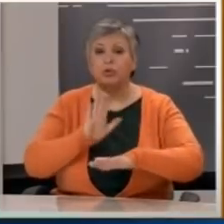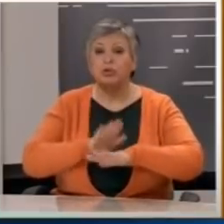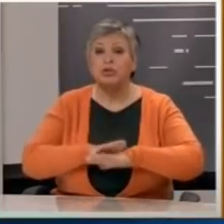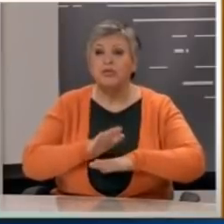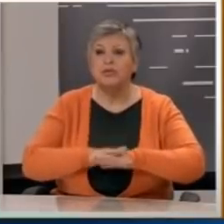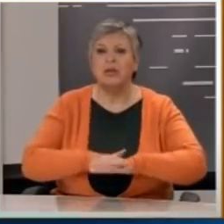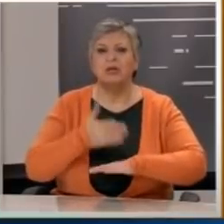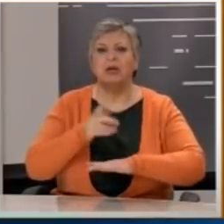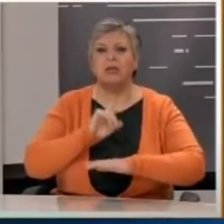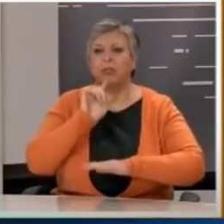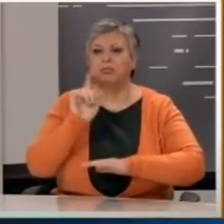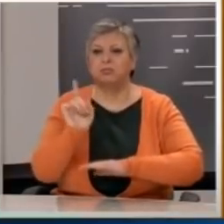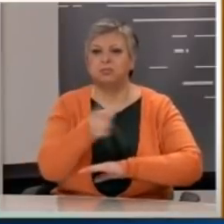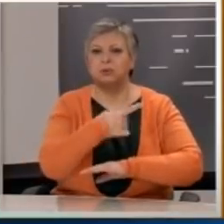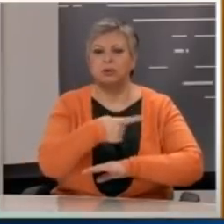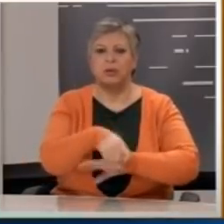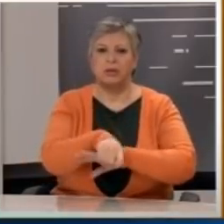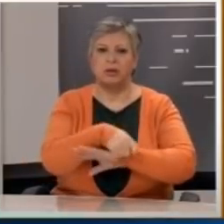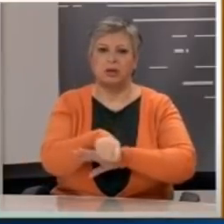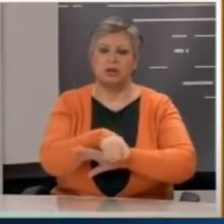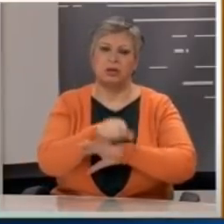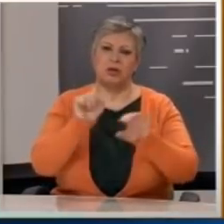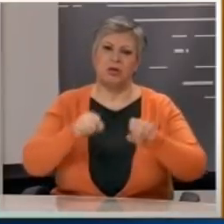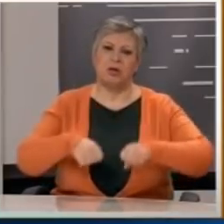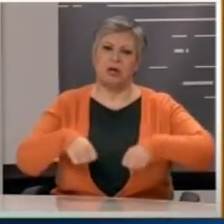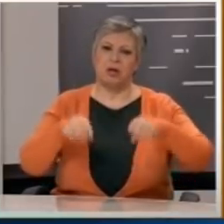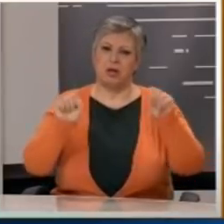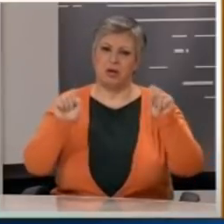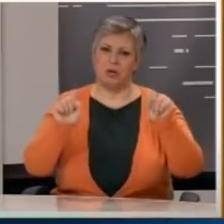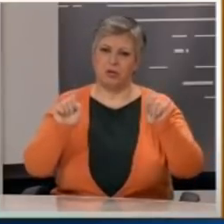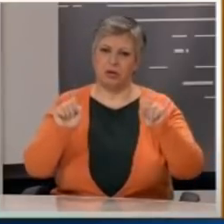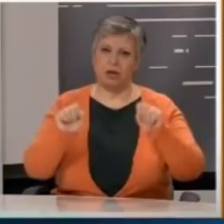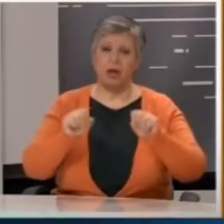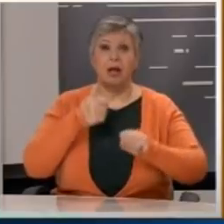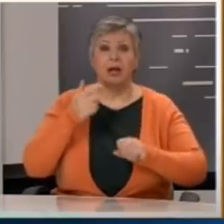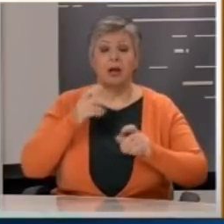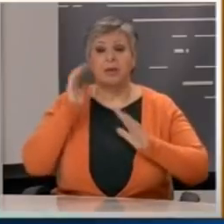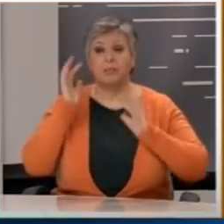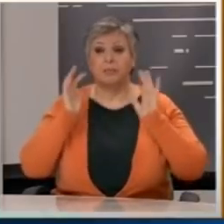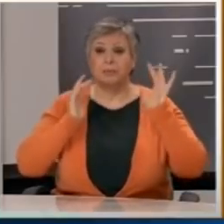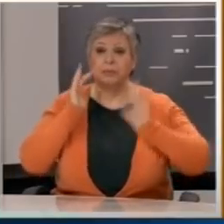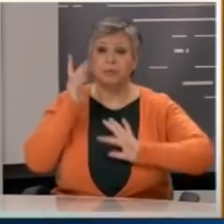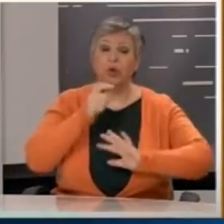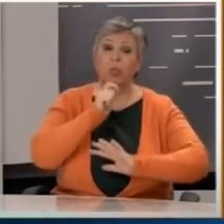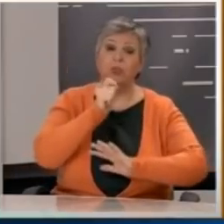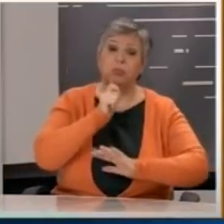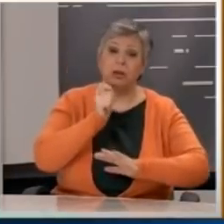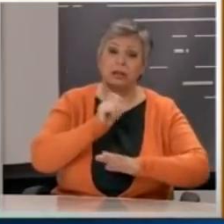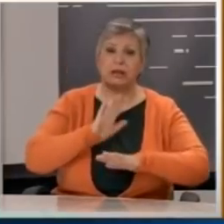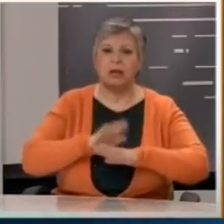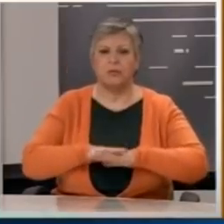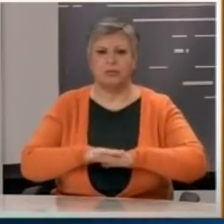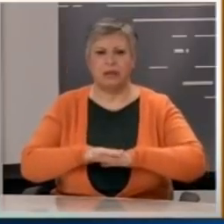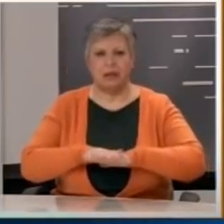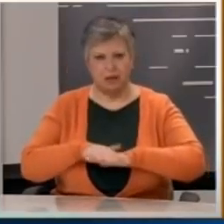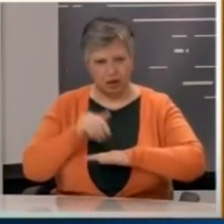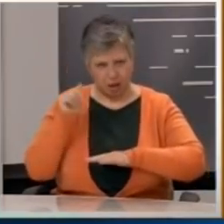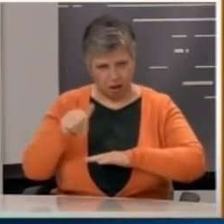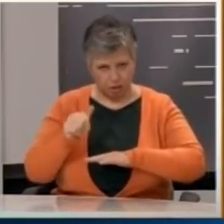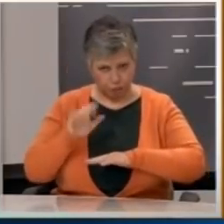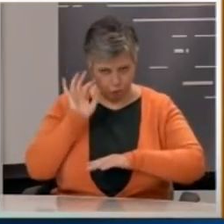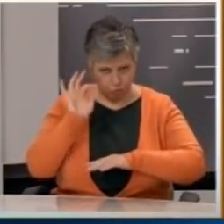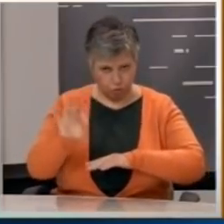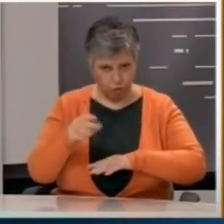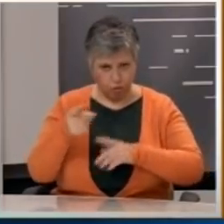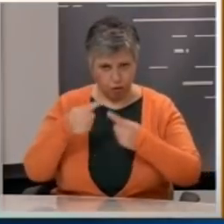Δεν κατάλαβα ότι με την υποψία πολιτικών ευθυνών διενεργούμε προανακριτικές. Είναι